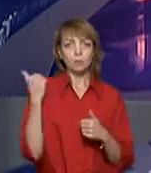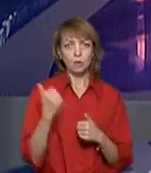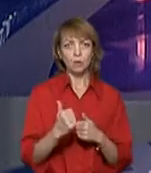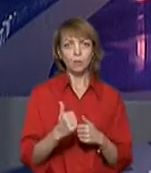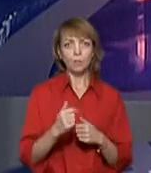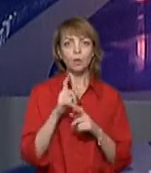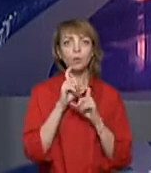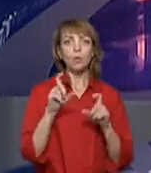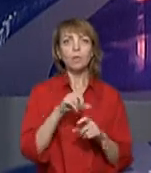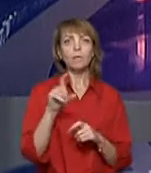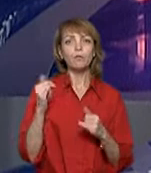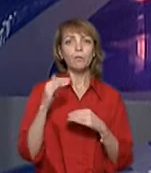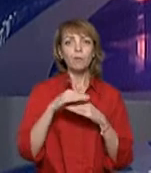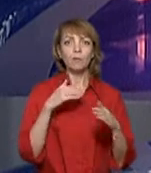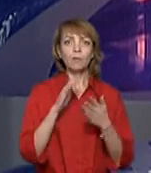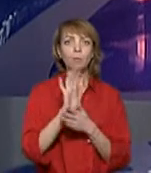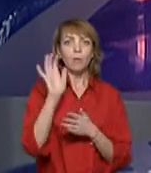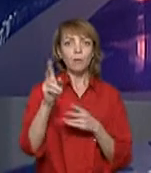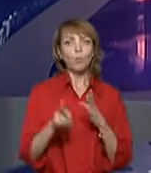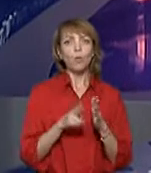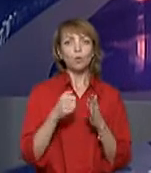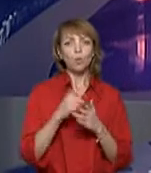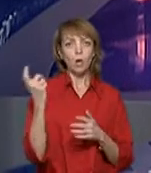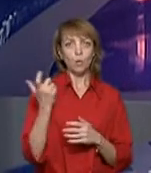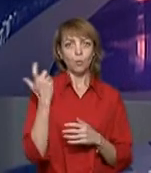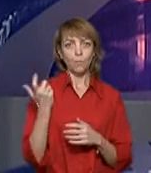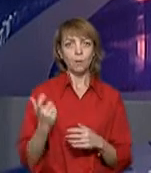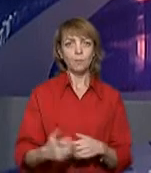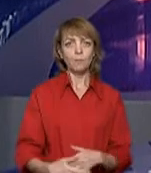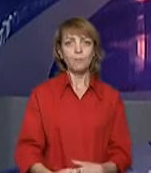тижня. Школярів сьогодні ввечері відправлять потягом до Харкова.